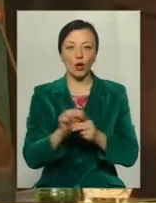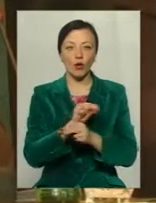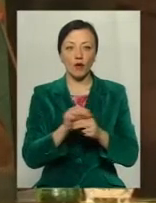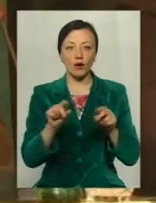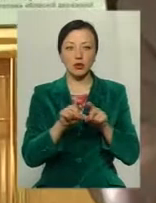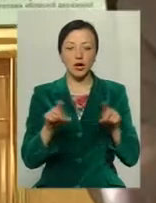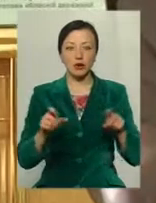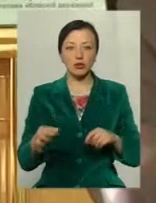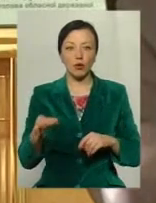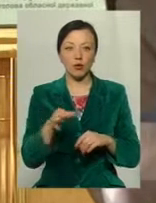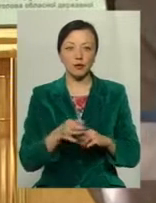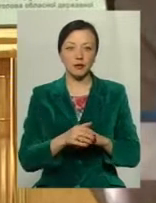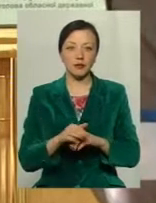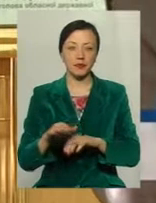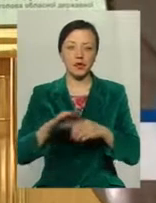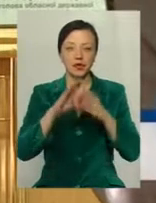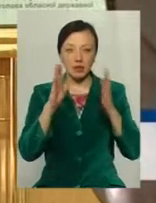для